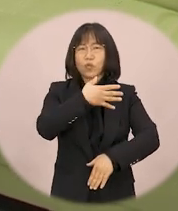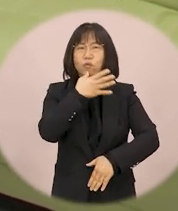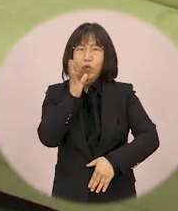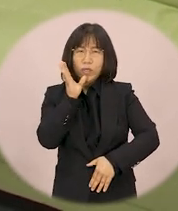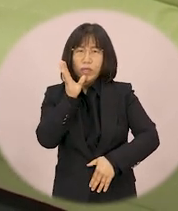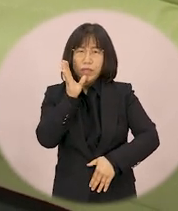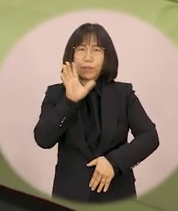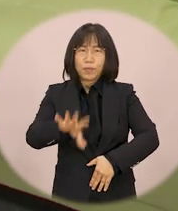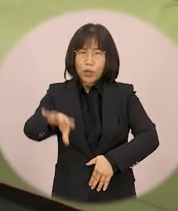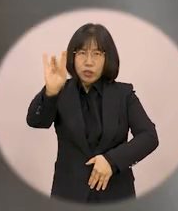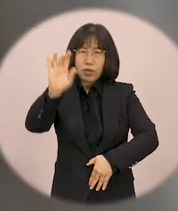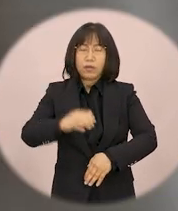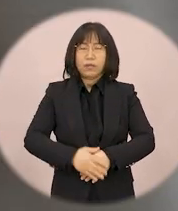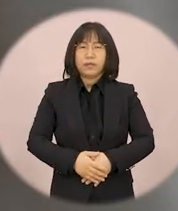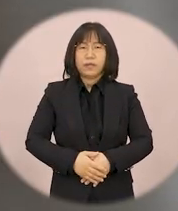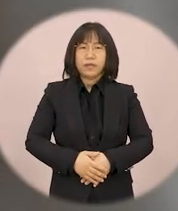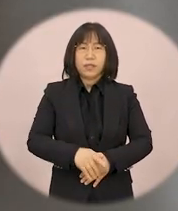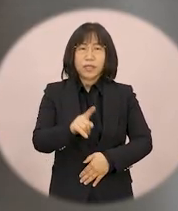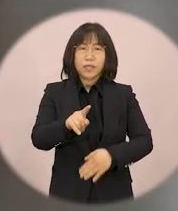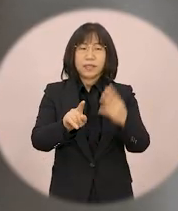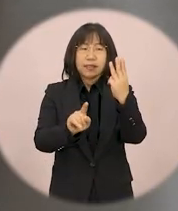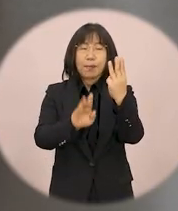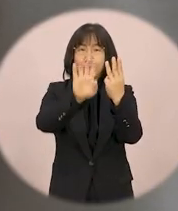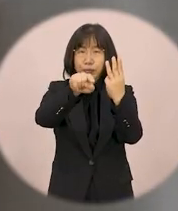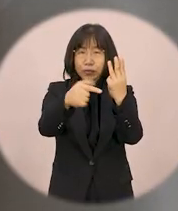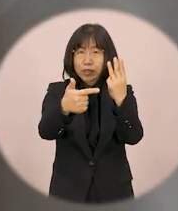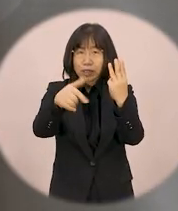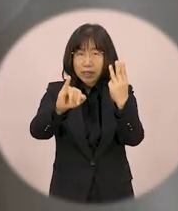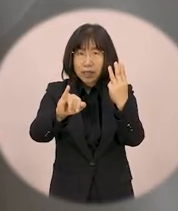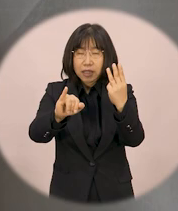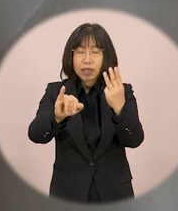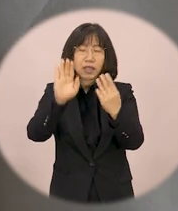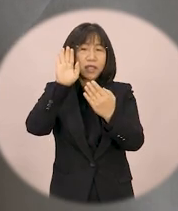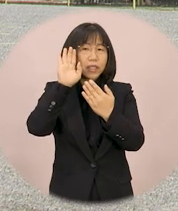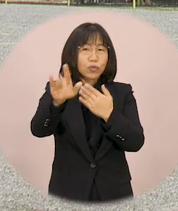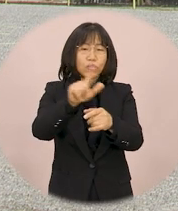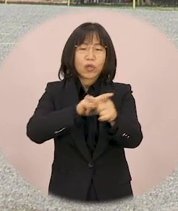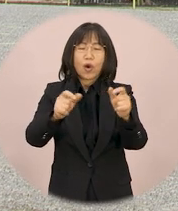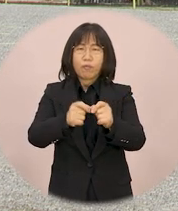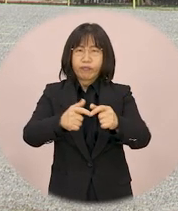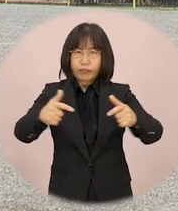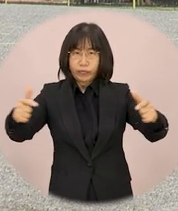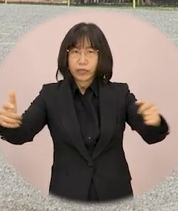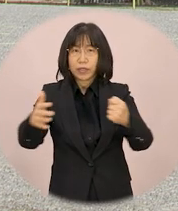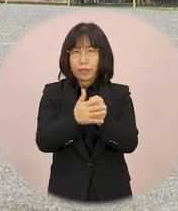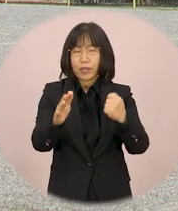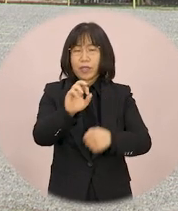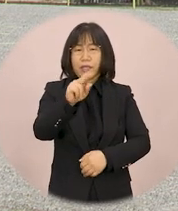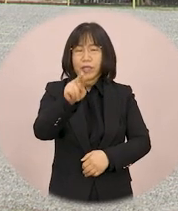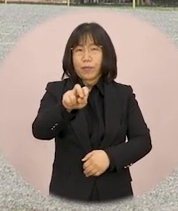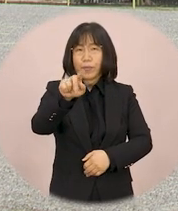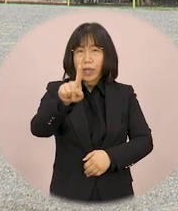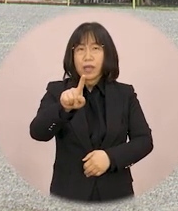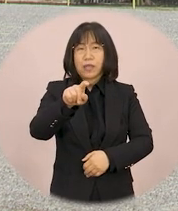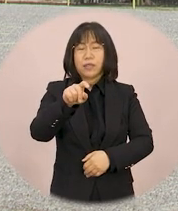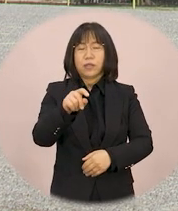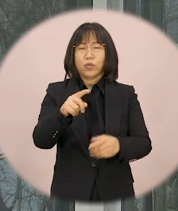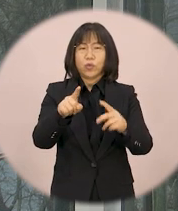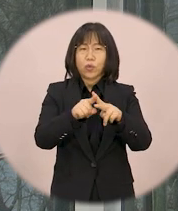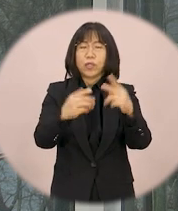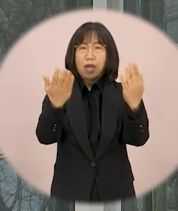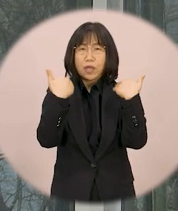대상이며 군은 향후 3분기 이후 접종 대상자 가 늘어나는 것을 대비해 영광 초등학교 4 체육관 도